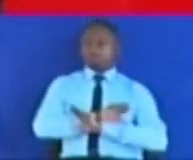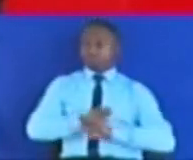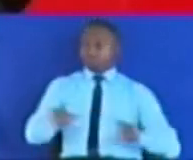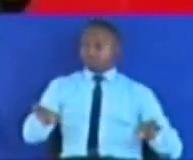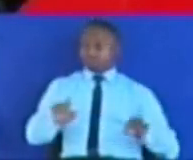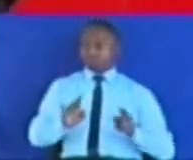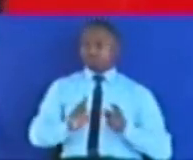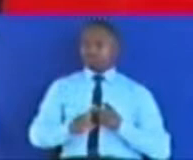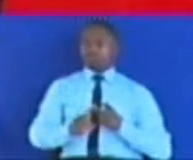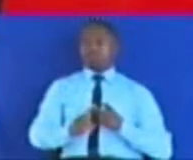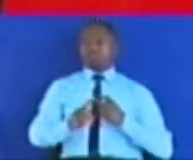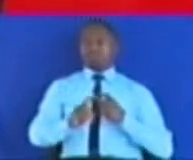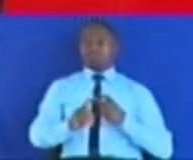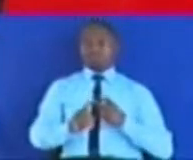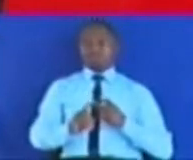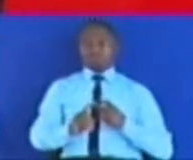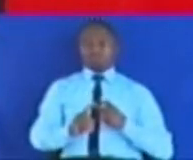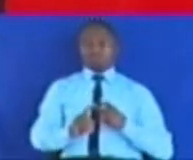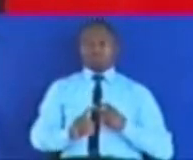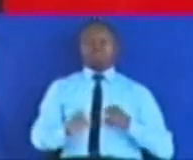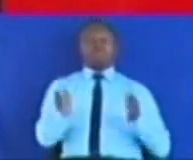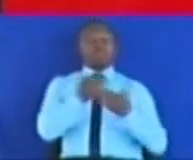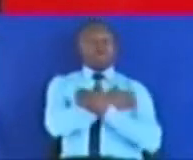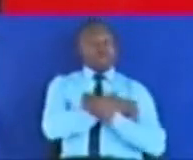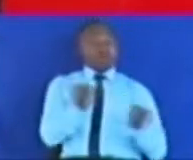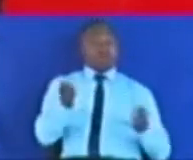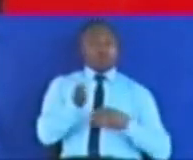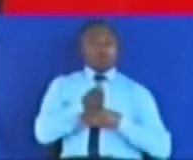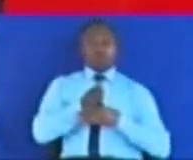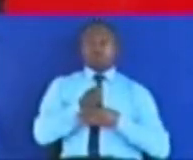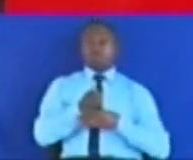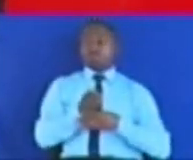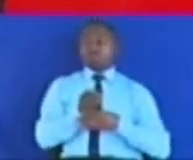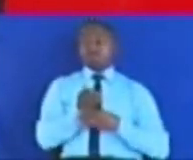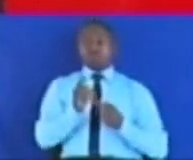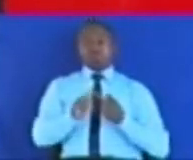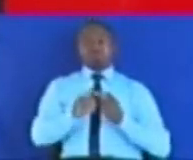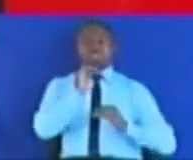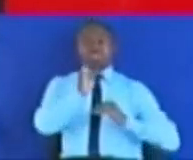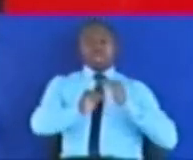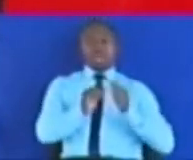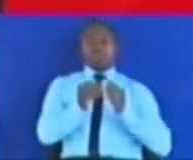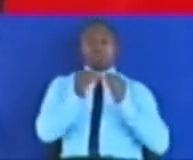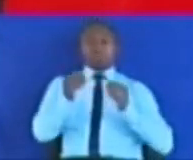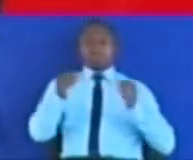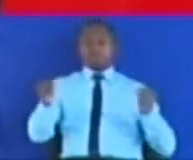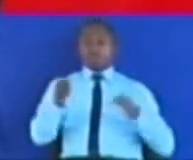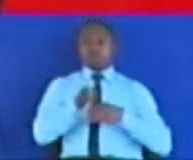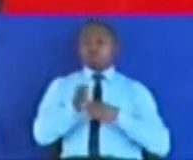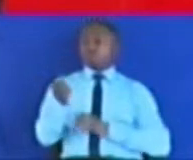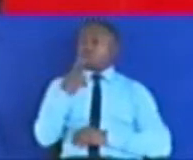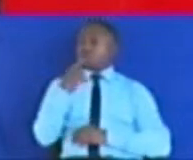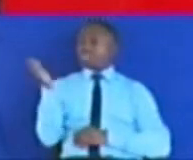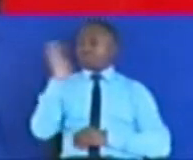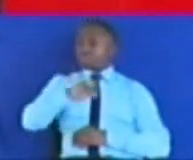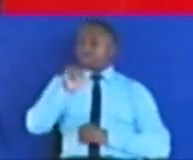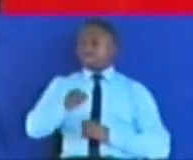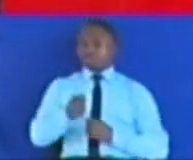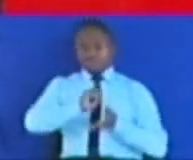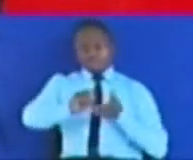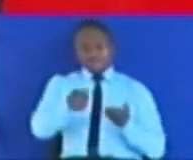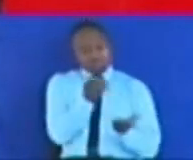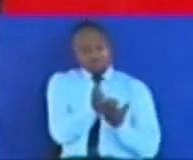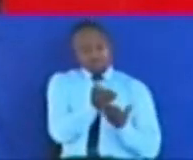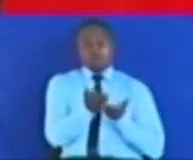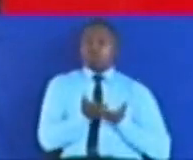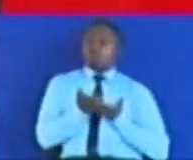kwa mgonjwa au kwa mteja wake. Hakuna swala la dokezo, hakuna kwamba dawa imeisha lazima niandike dokezo kwa